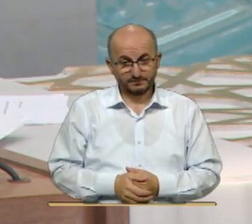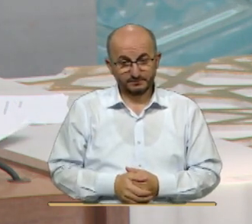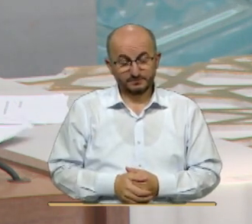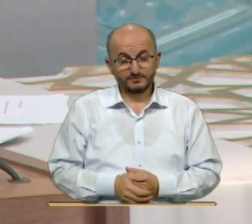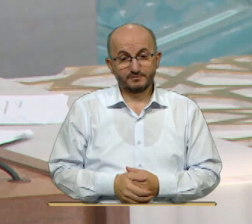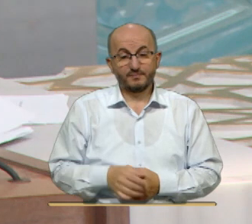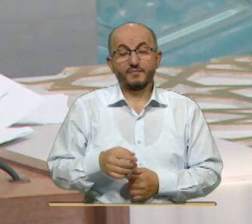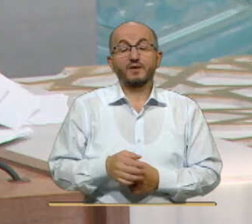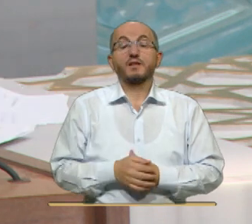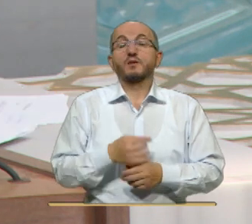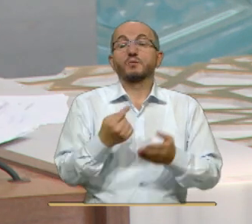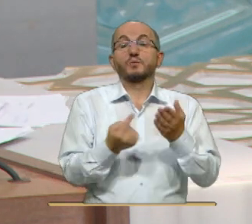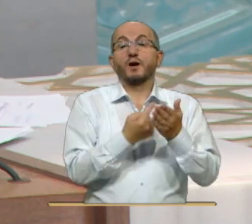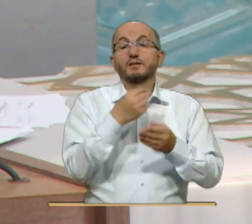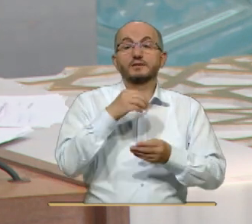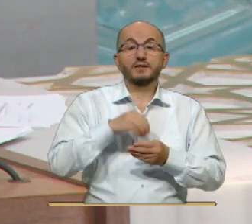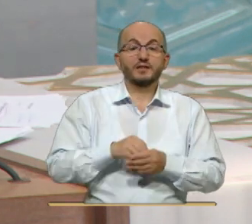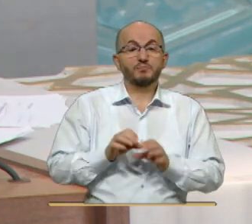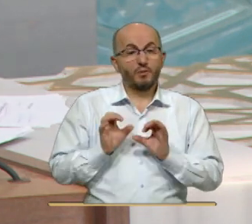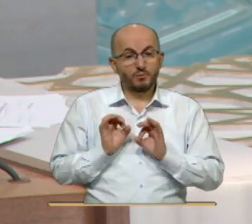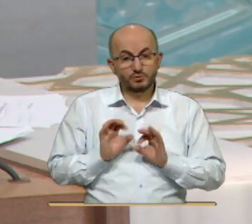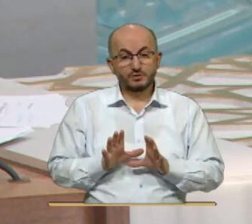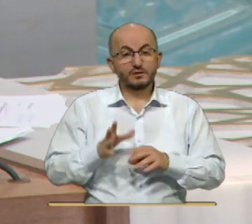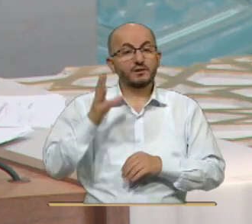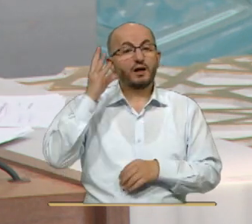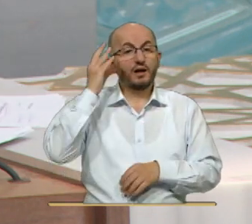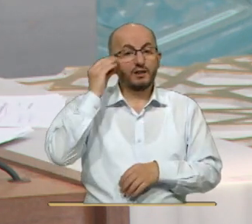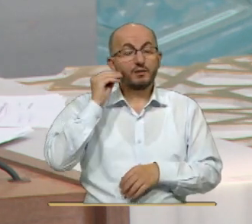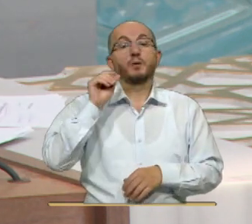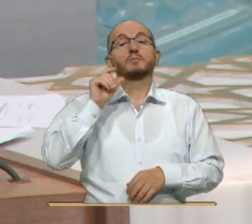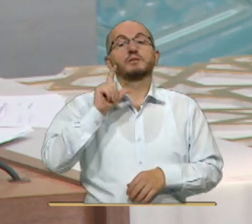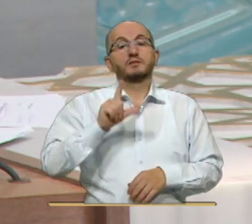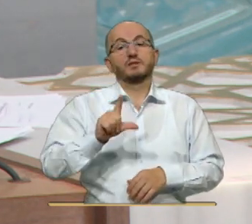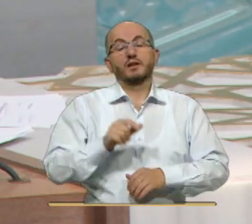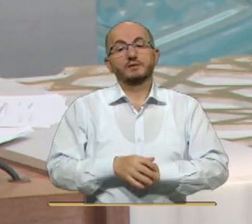Demek ki Kur'an-ı Kerim'i bu şekilde anlamamız lazım.